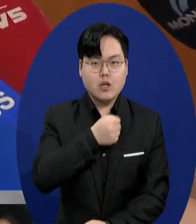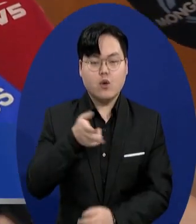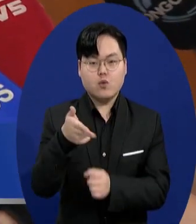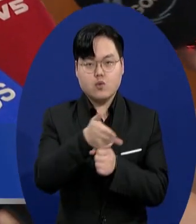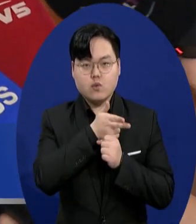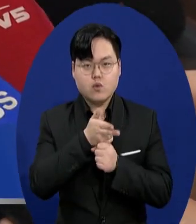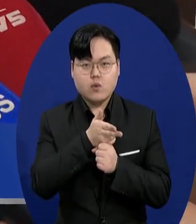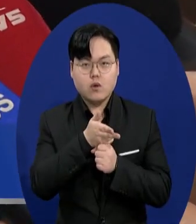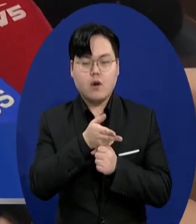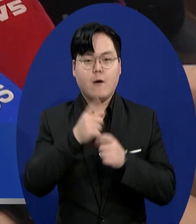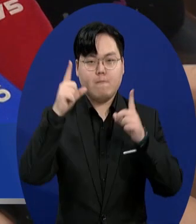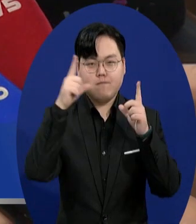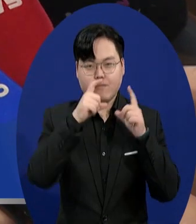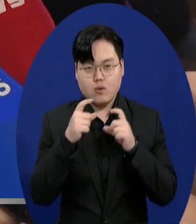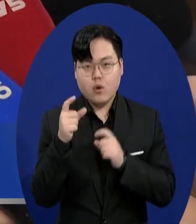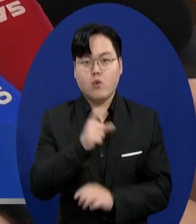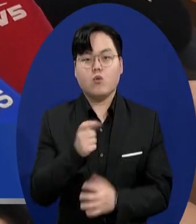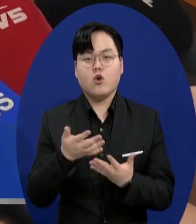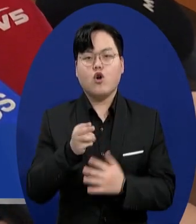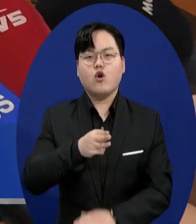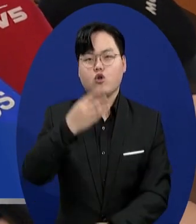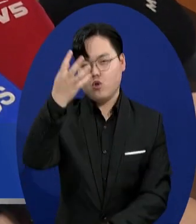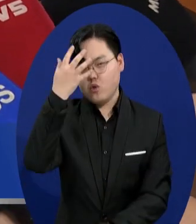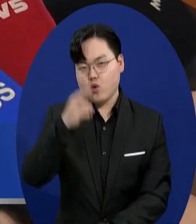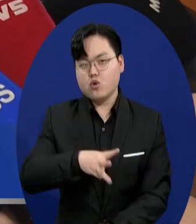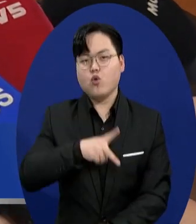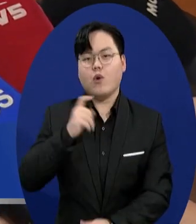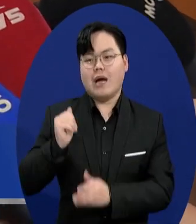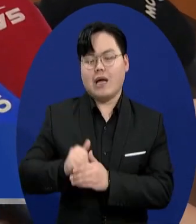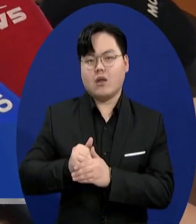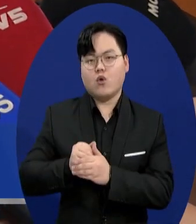зураглаач, гэрэл зурагчид бол төрийн түүхийг бүтээгчид гэж боддог.